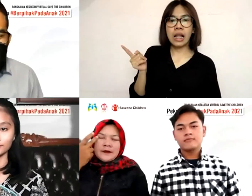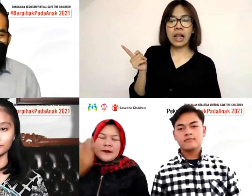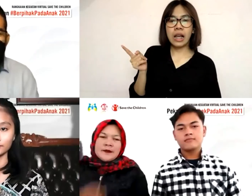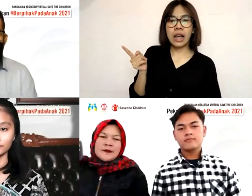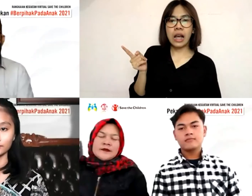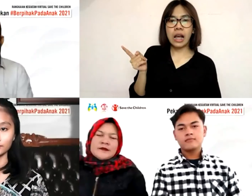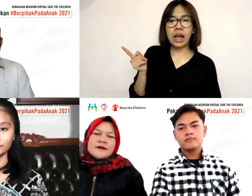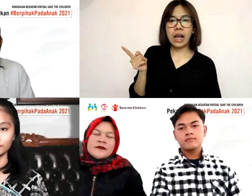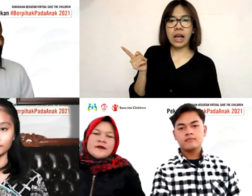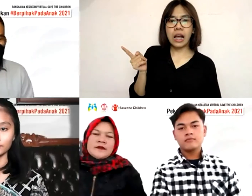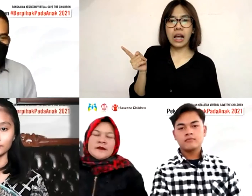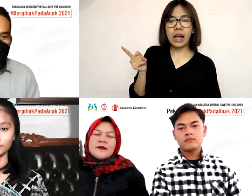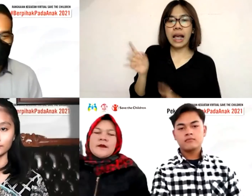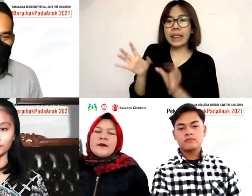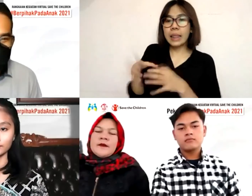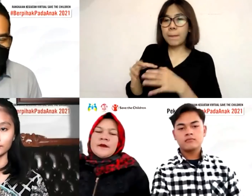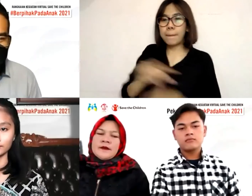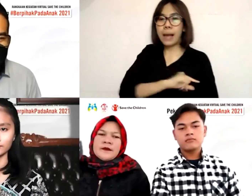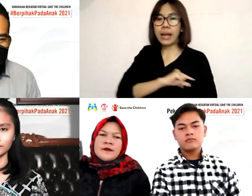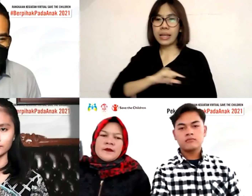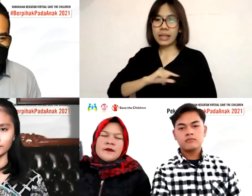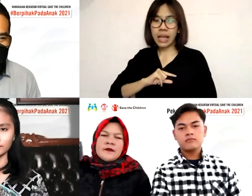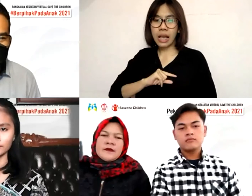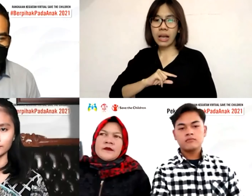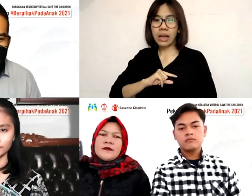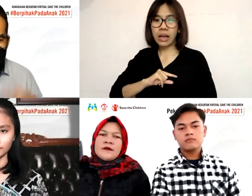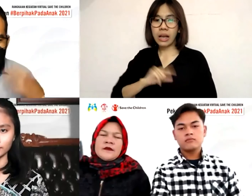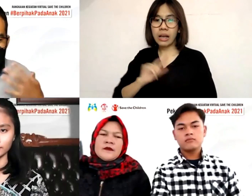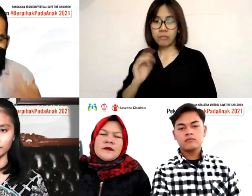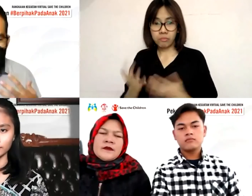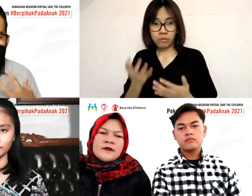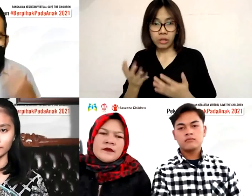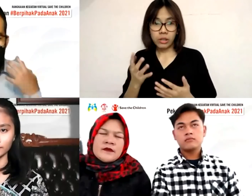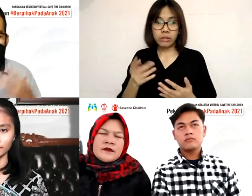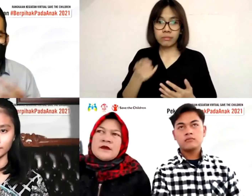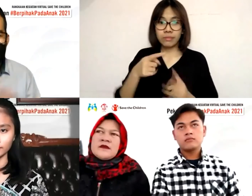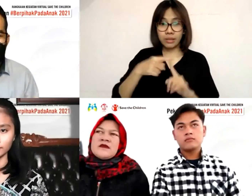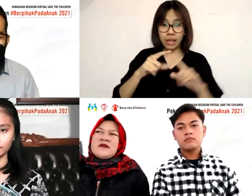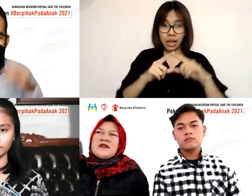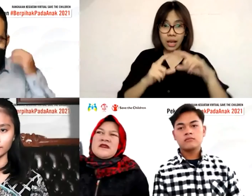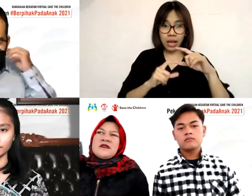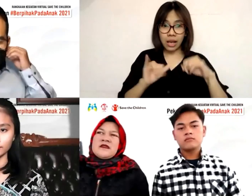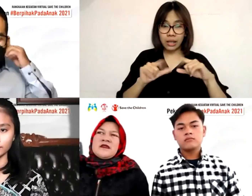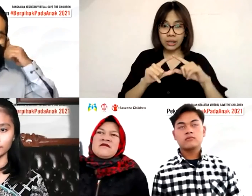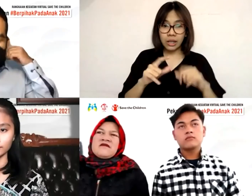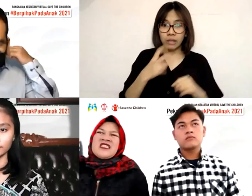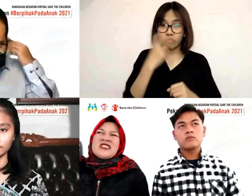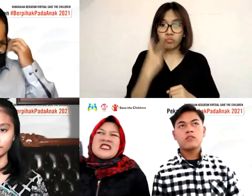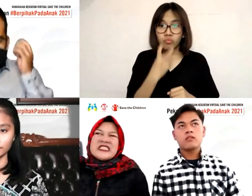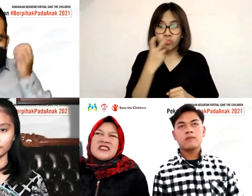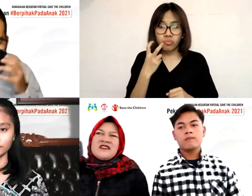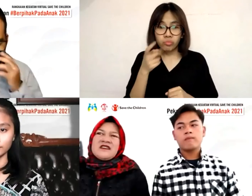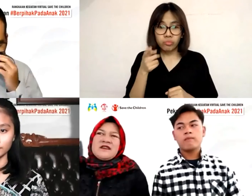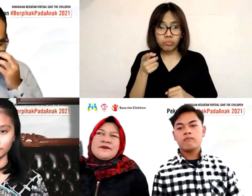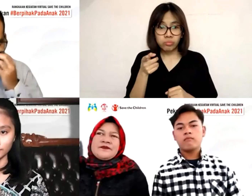dari tim panitia, karena mungkin juga ada kebutuhan untuk membaca gerak bibir ya, jadi jangan kaget peserta webinar ini.